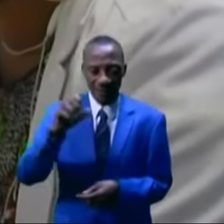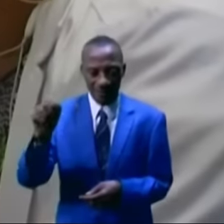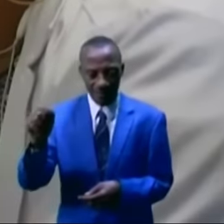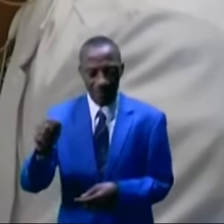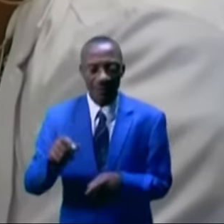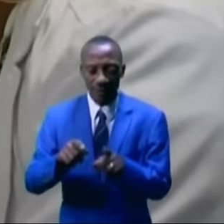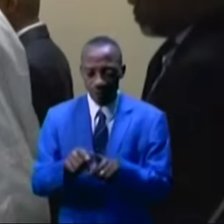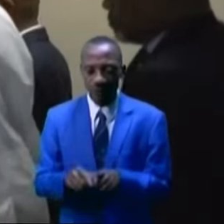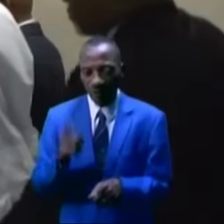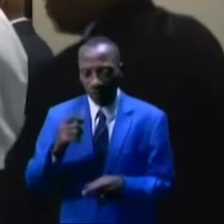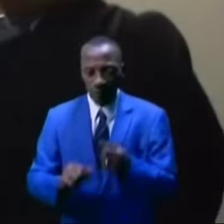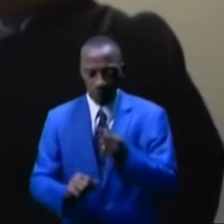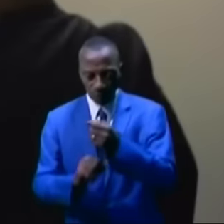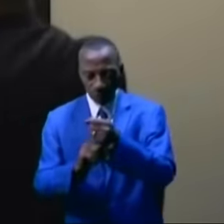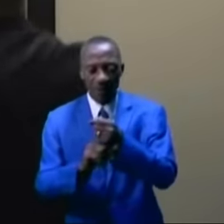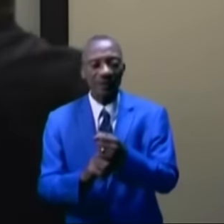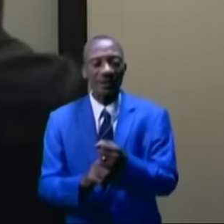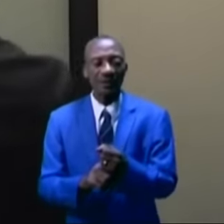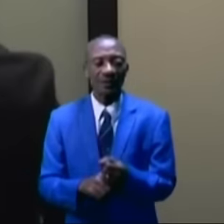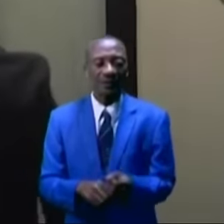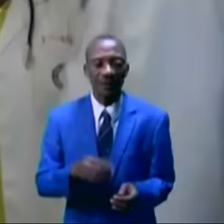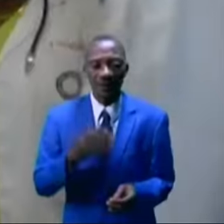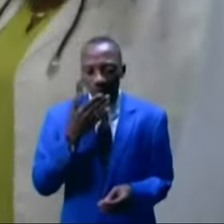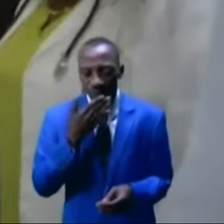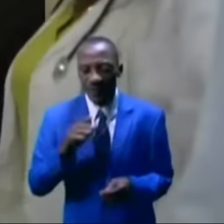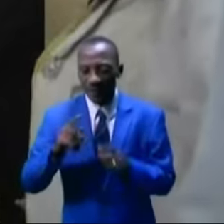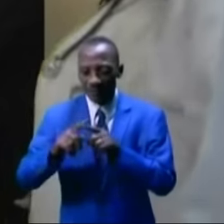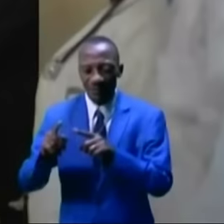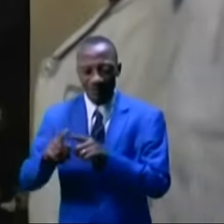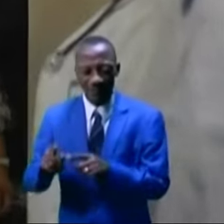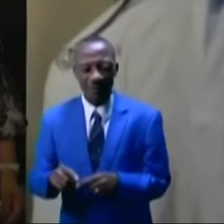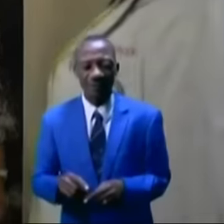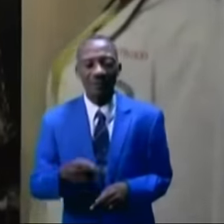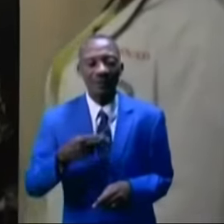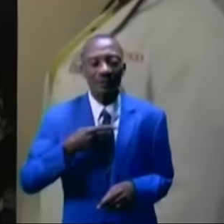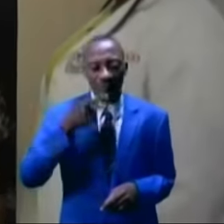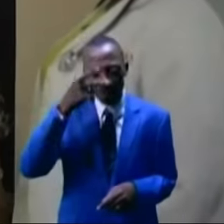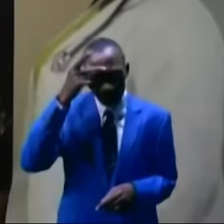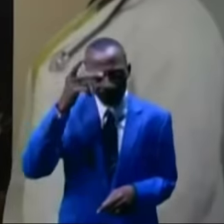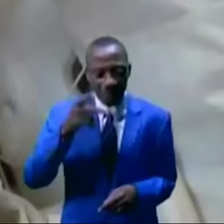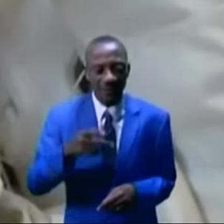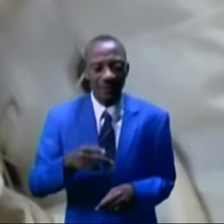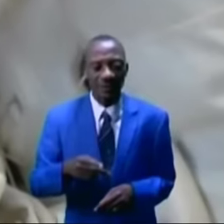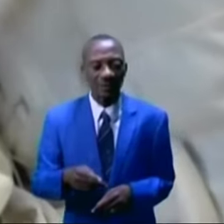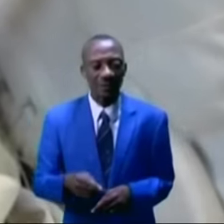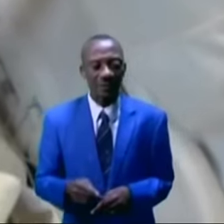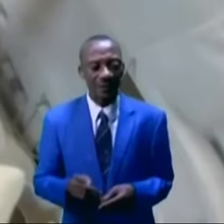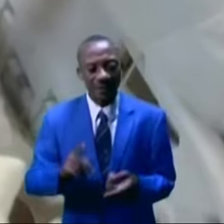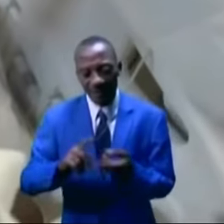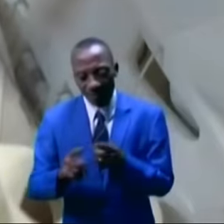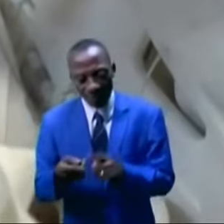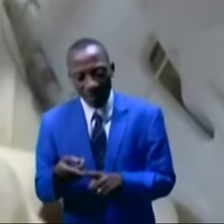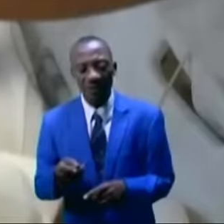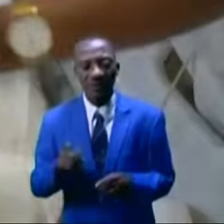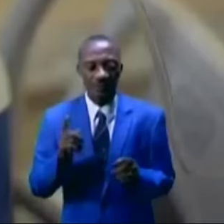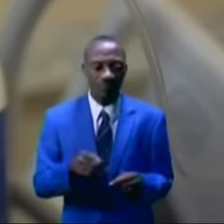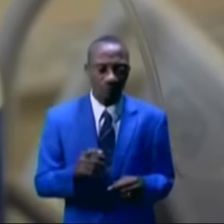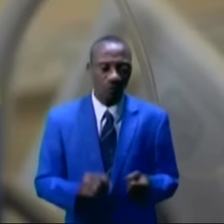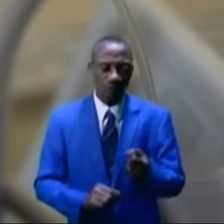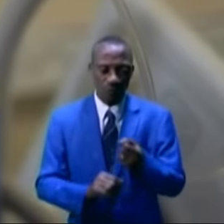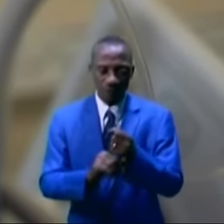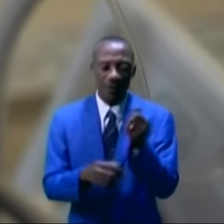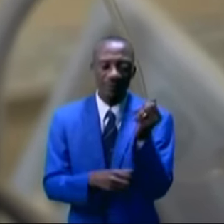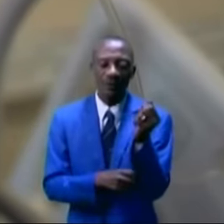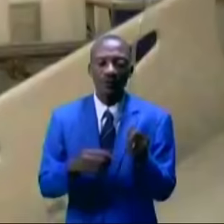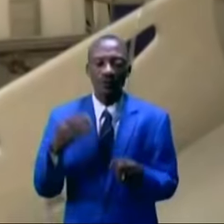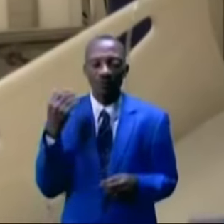opérationnel. Un défi que vient de relever Denise Nyakeru Tshisekedi à travers la fondation qui porte son nom.